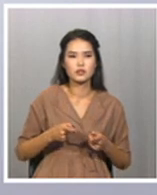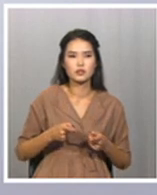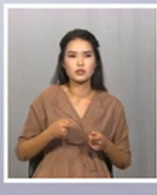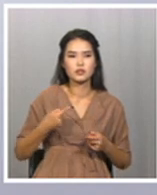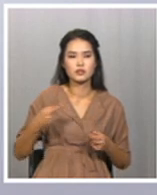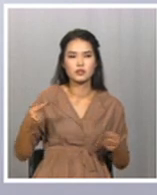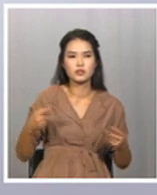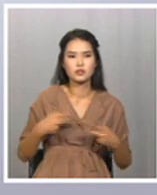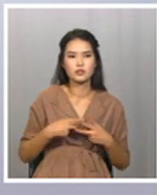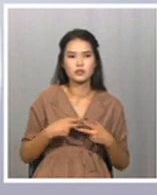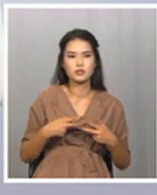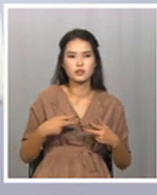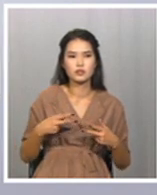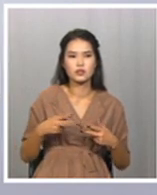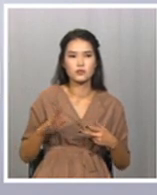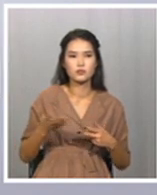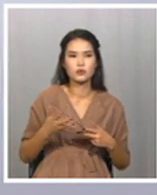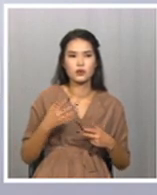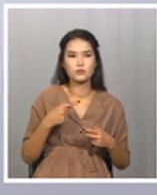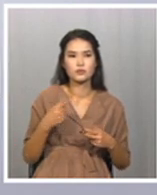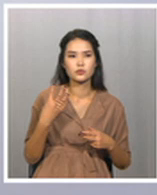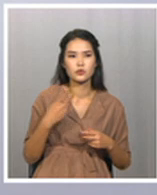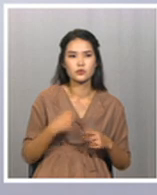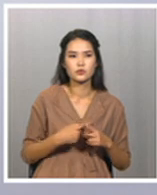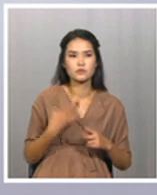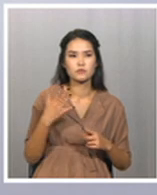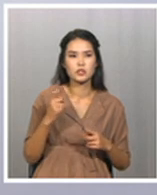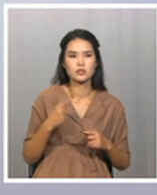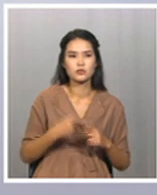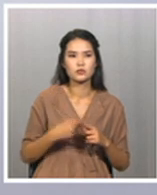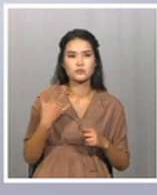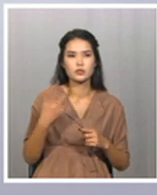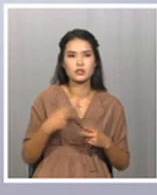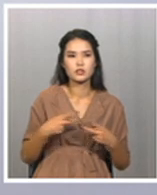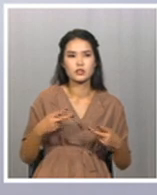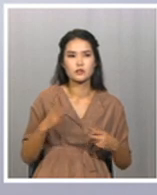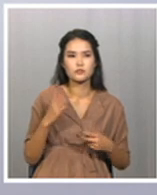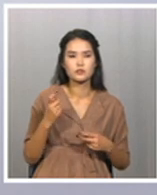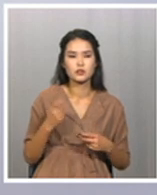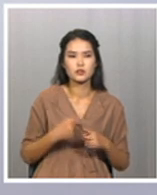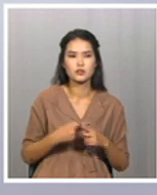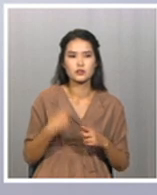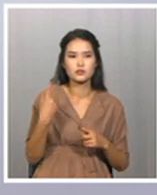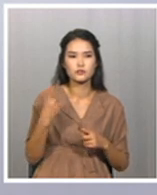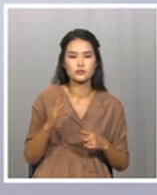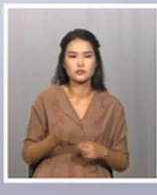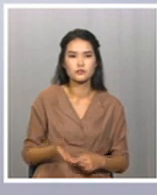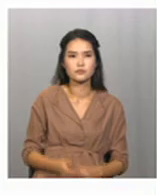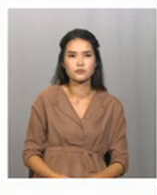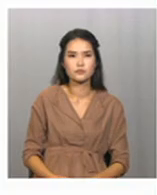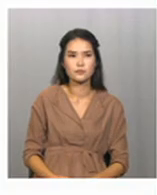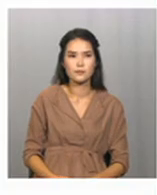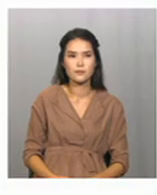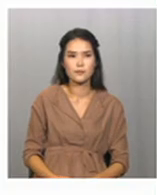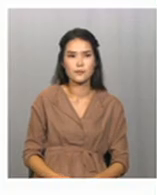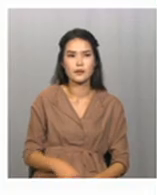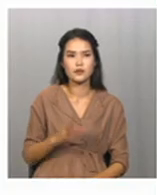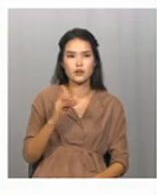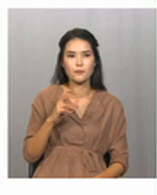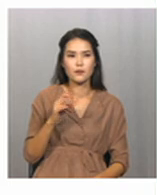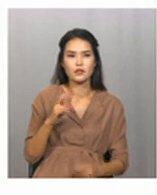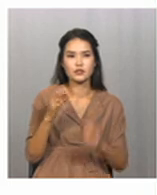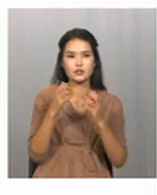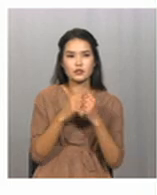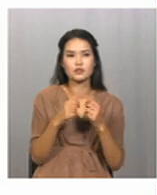1. Жақшаны ашатын болсақ, минус 4 қосылған 5x қосылған 5, ол тең болады 5x қосылған 1. Яғни жанаманың